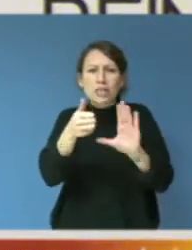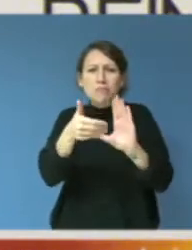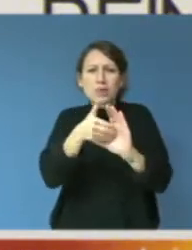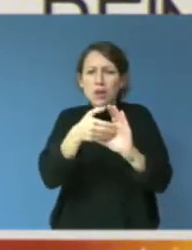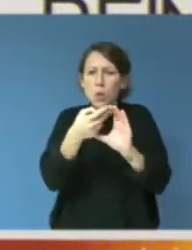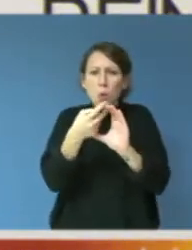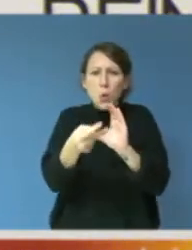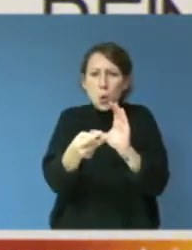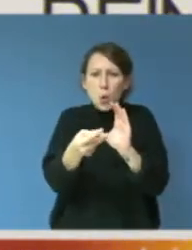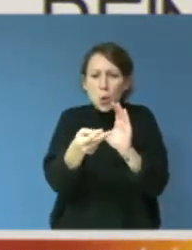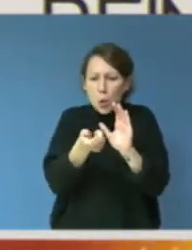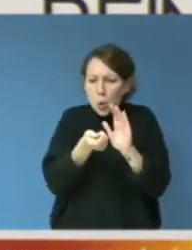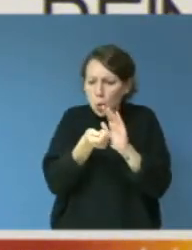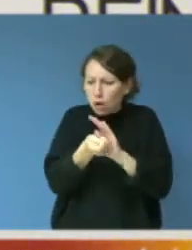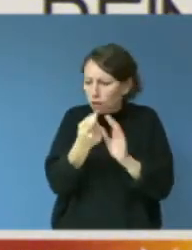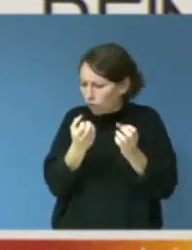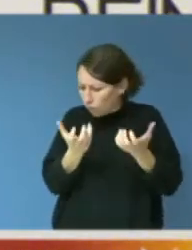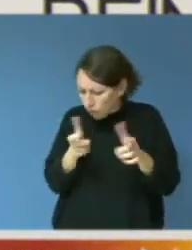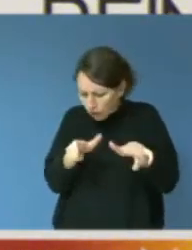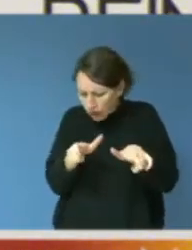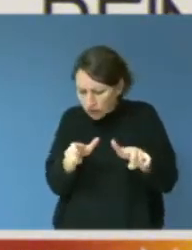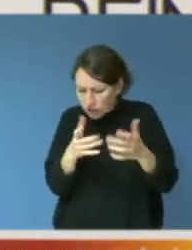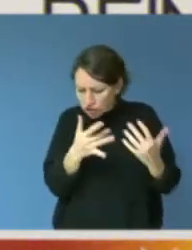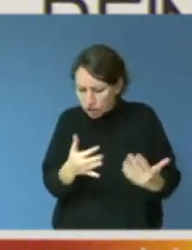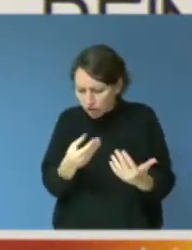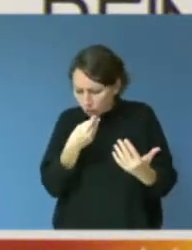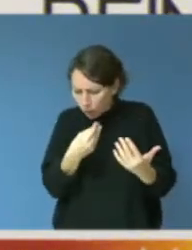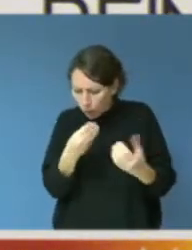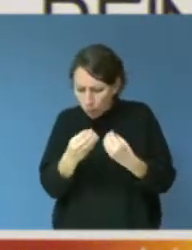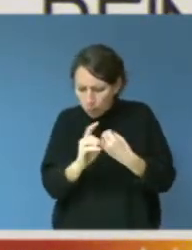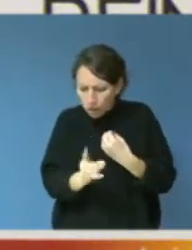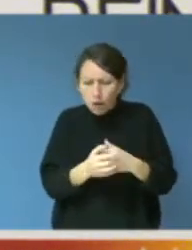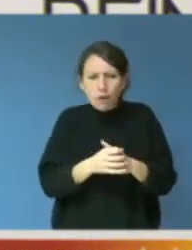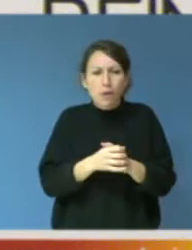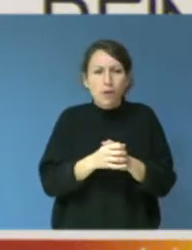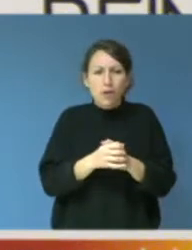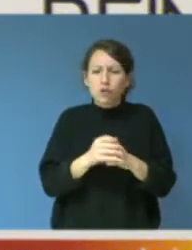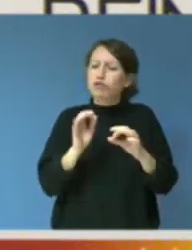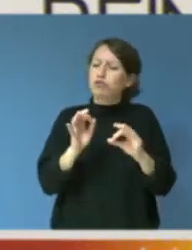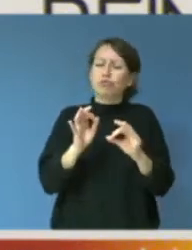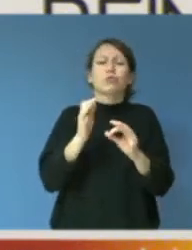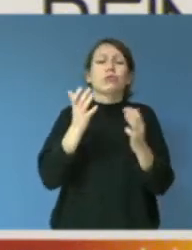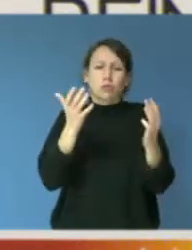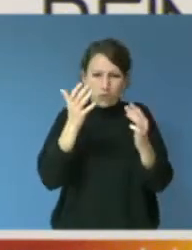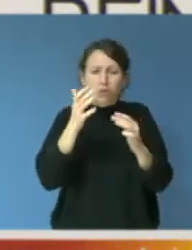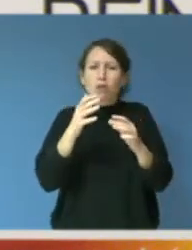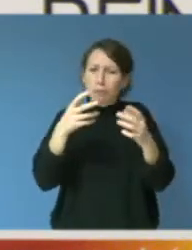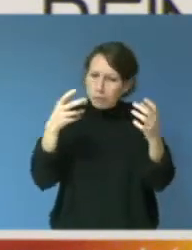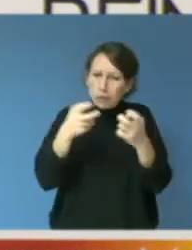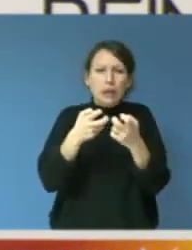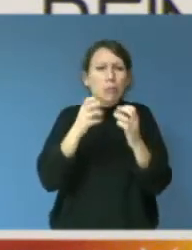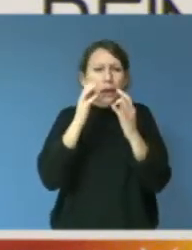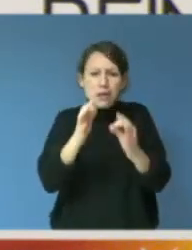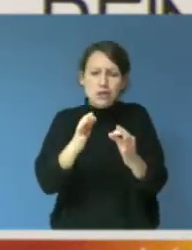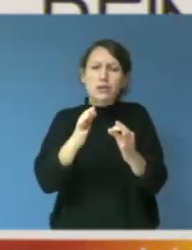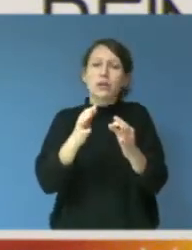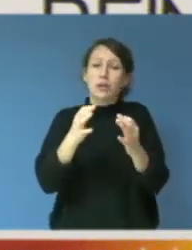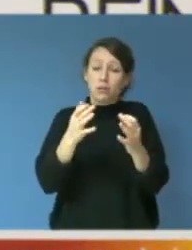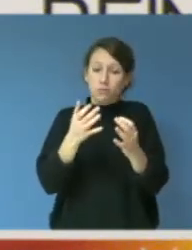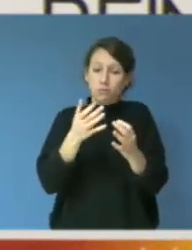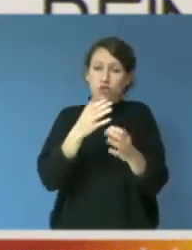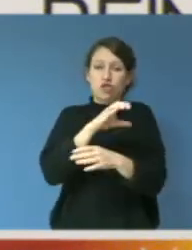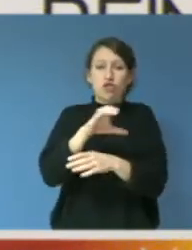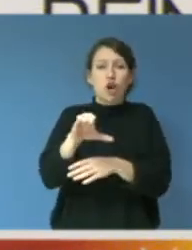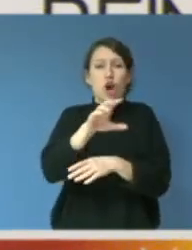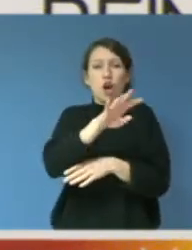être sûre de mes chiffres, et je crois me souvenir que on a exactement consacré aujourd'hui 148 000